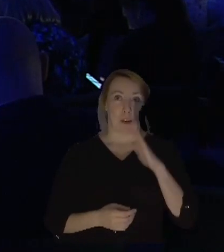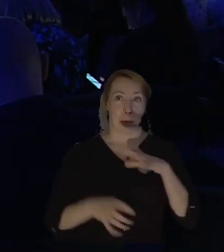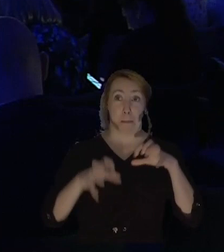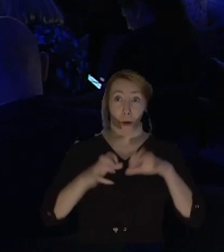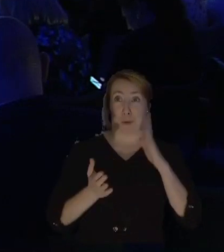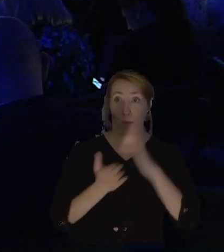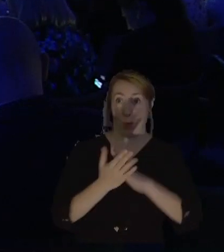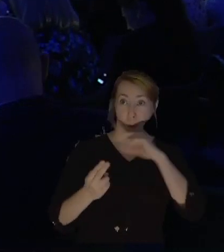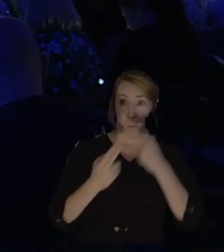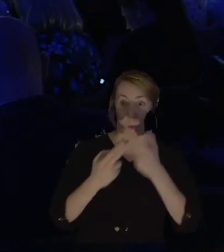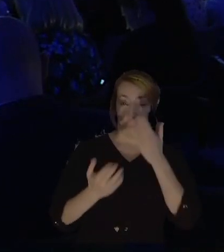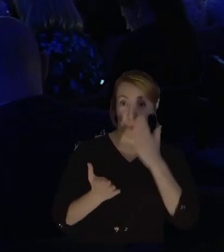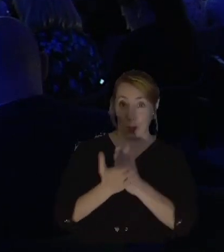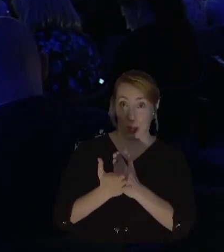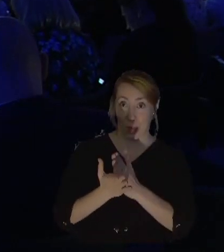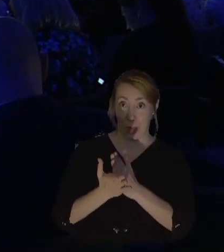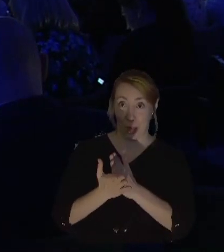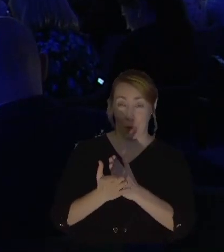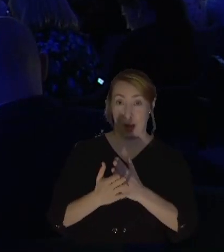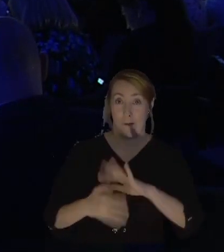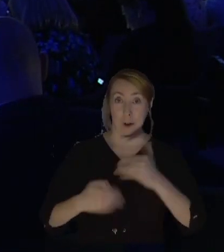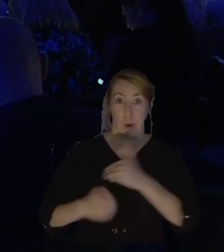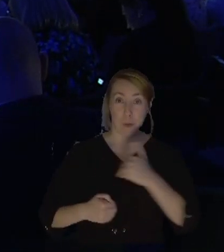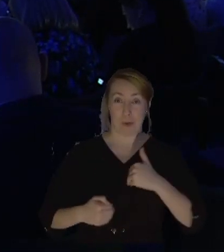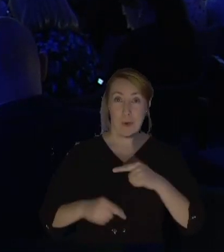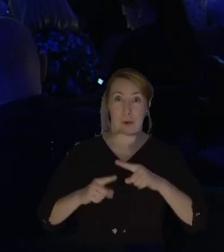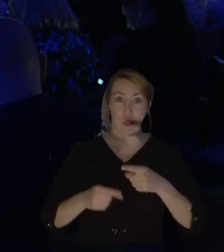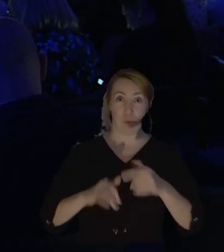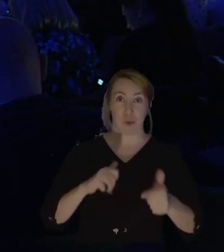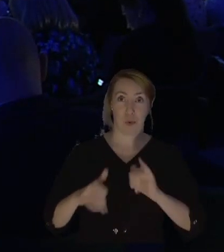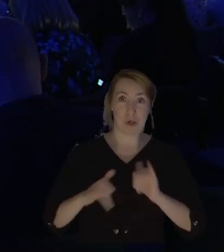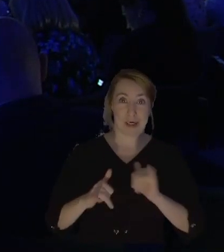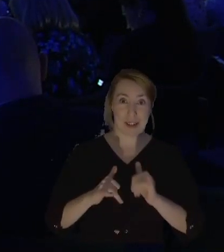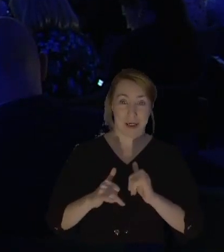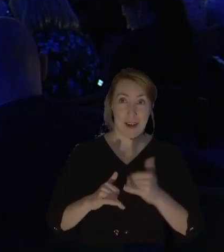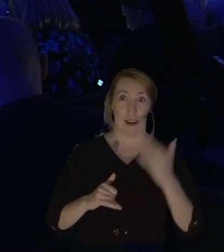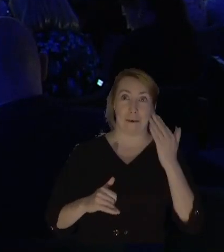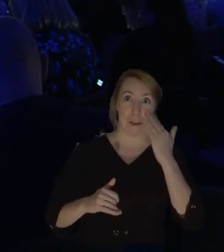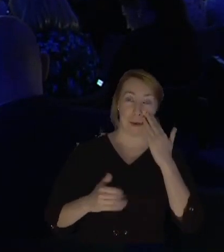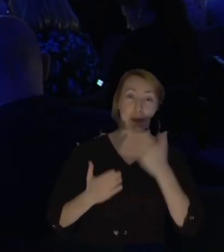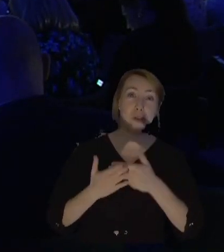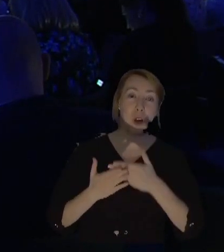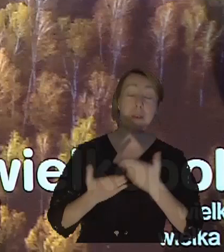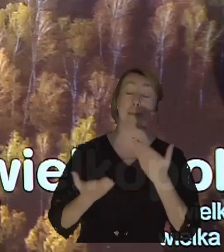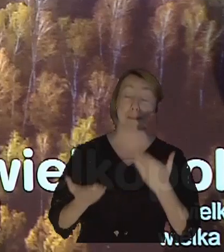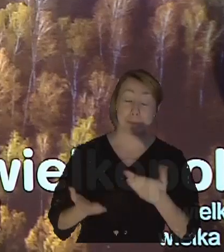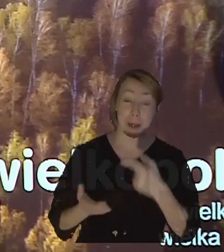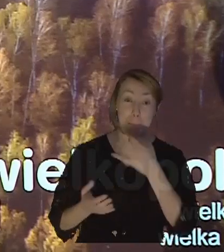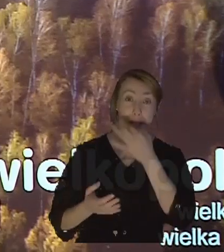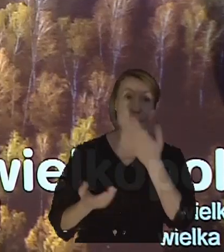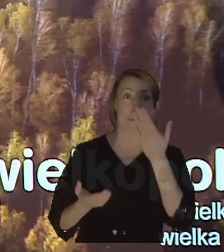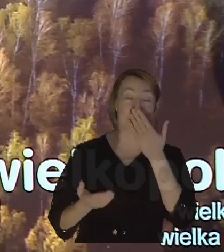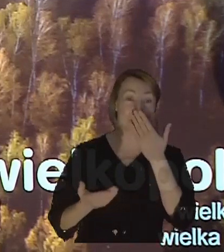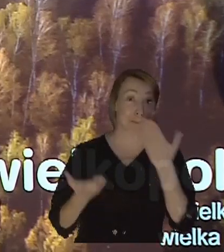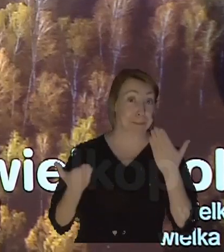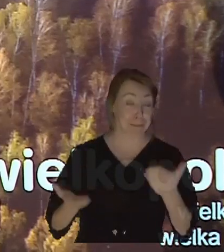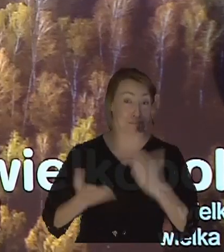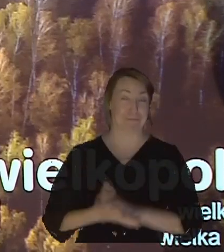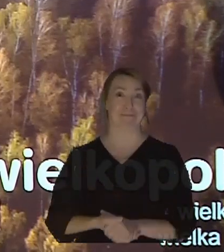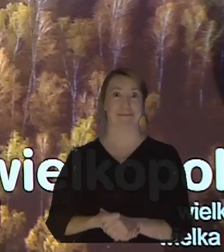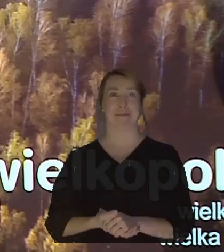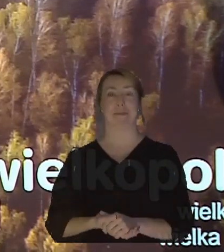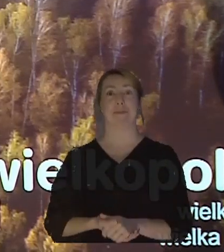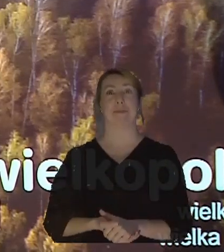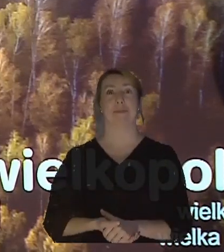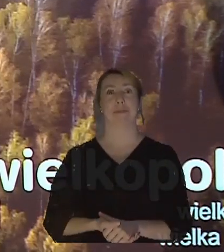prezes Wielkopolskiej Organizacji Turystycznej. Wiadomo też dlaczego, a ono nazywa się, a ono brzmi tak,